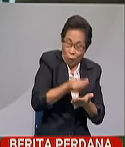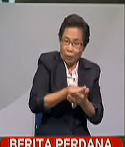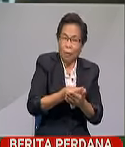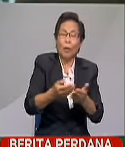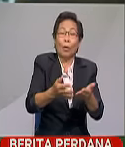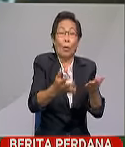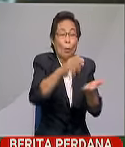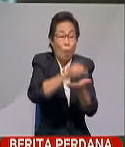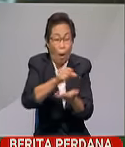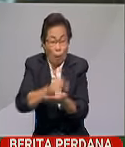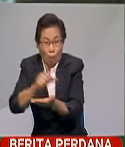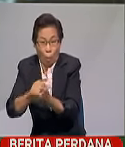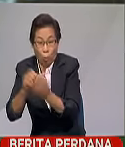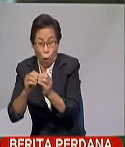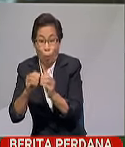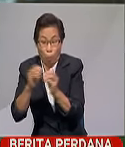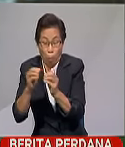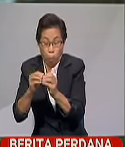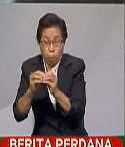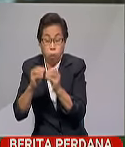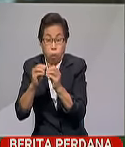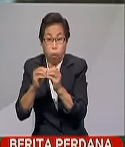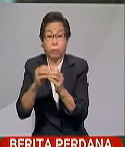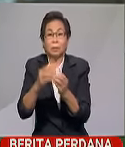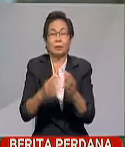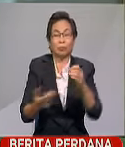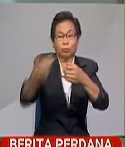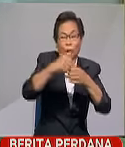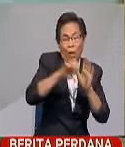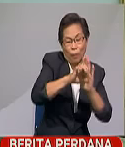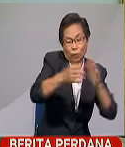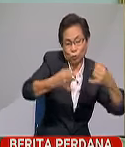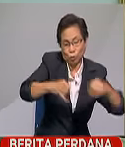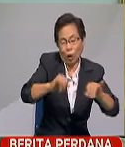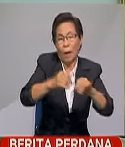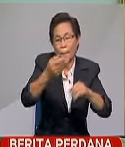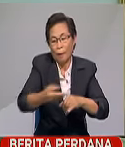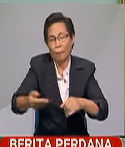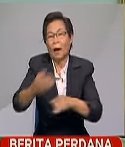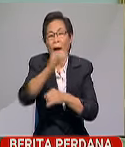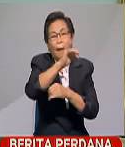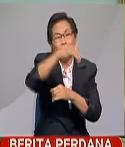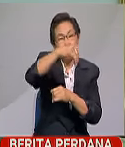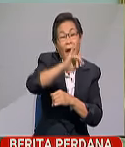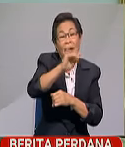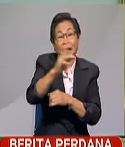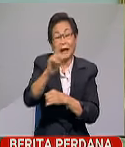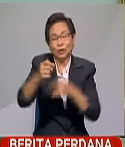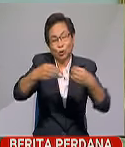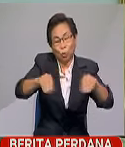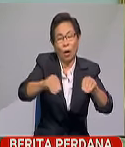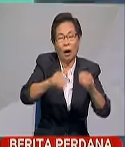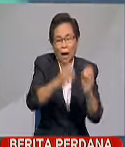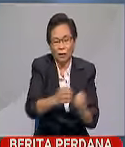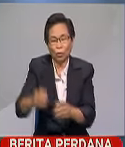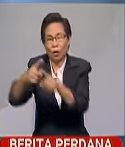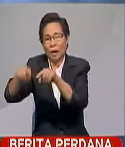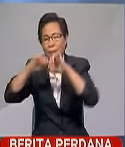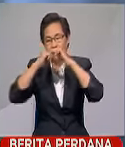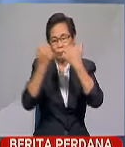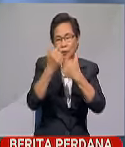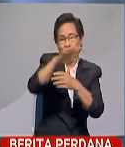makanan tradisi ini semakin bertambah apabila Fuad menyertai ekspo jualan produk industri kecil dan sederhana IKS, anjuran pelbagai